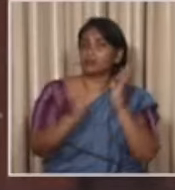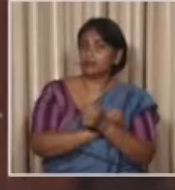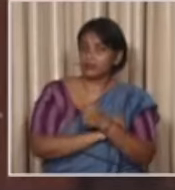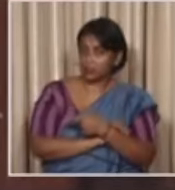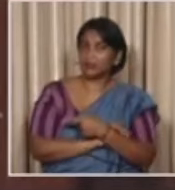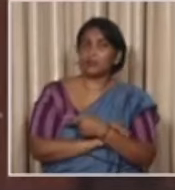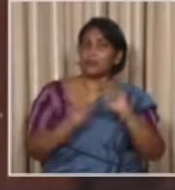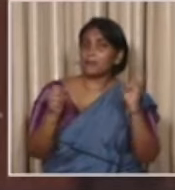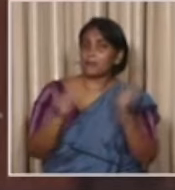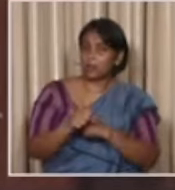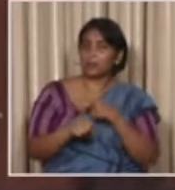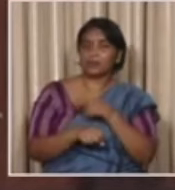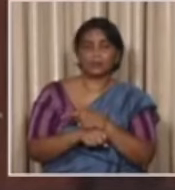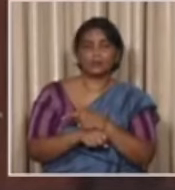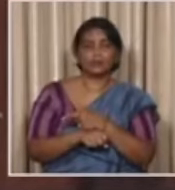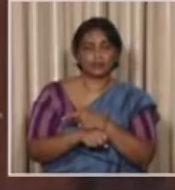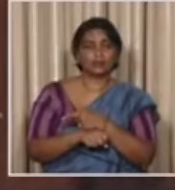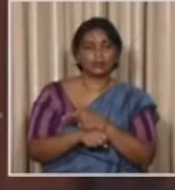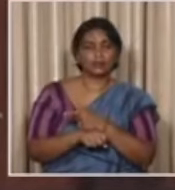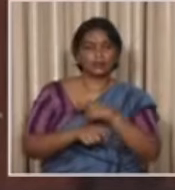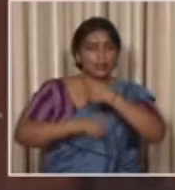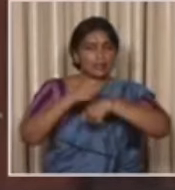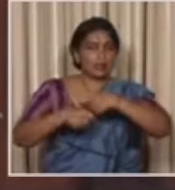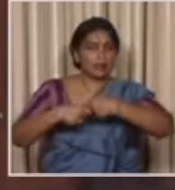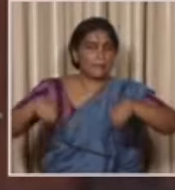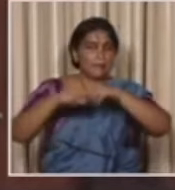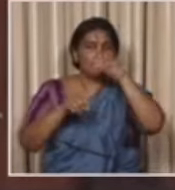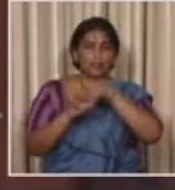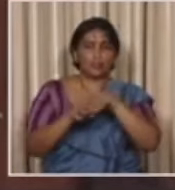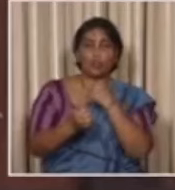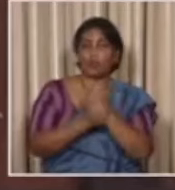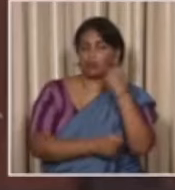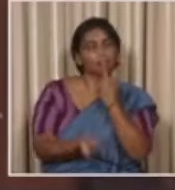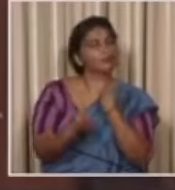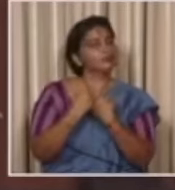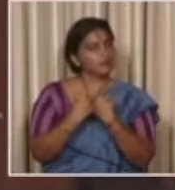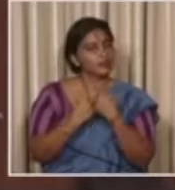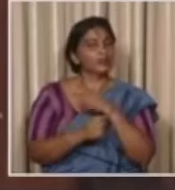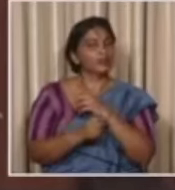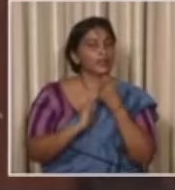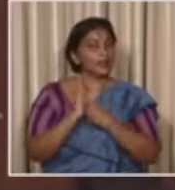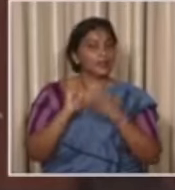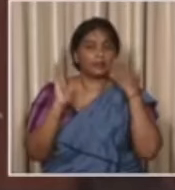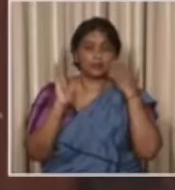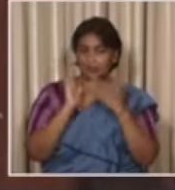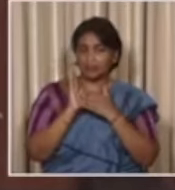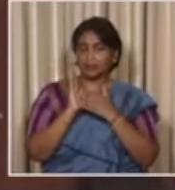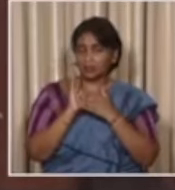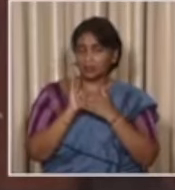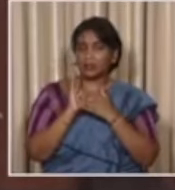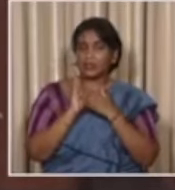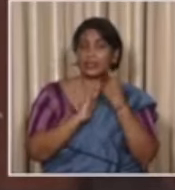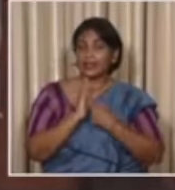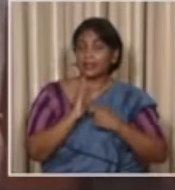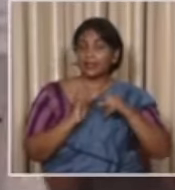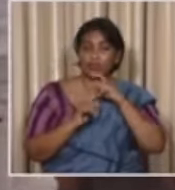ගිහිල්ලා මරලා මේ දිනවා මේ මෙන්න මෙහෙම තමයි ගැට ගහලා දාලා තියෙන්නේ. මෙන්න මේ ඉන්නවා පොලිසිය නිලධාරී මහත්වරුන් නීතිය පිළිබඳ සමා වෙන්න